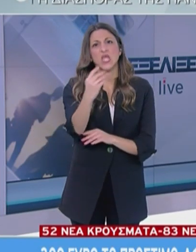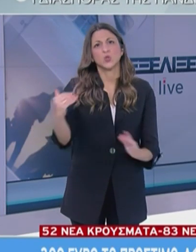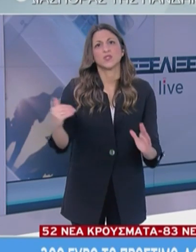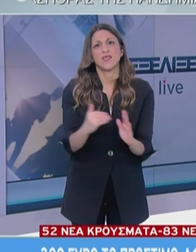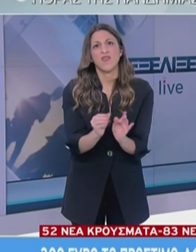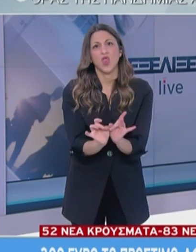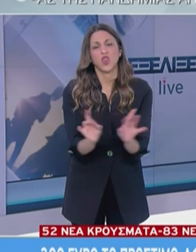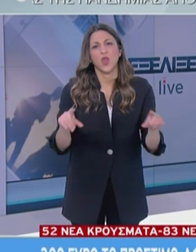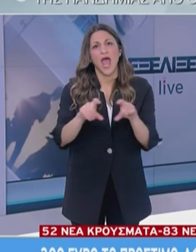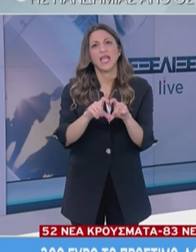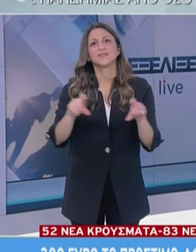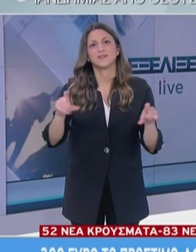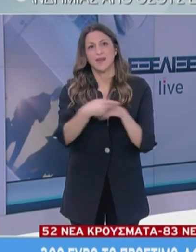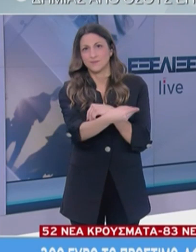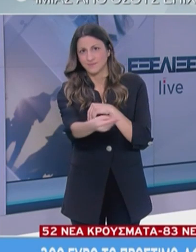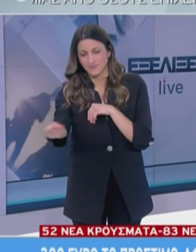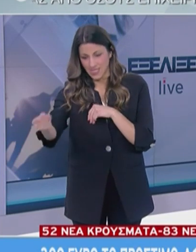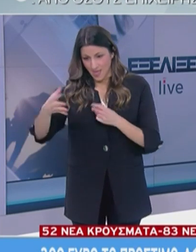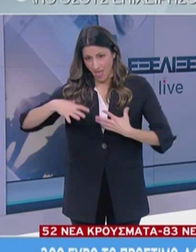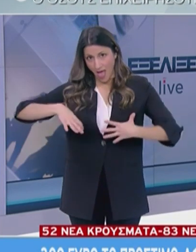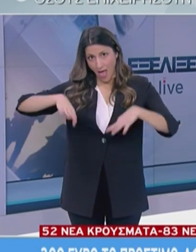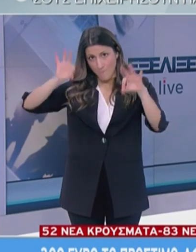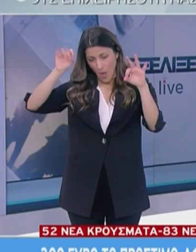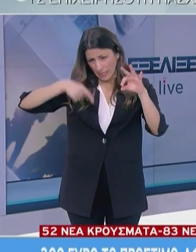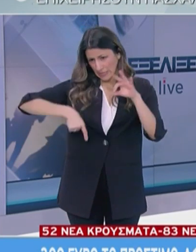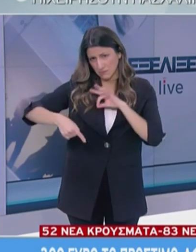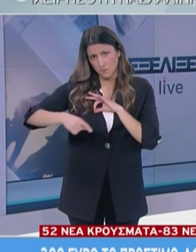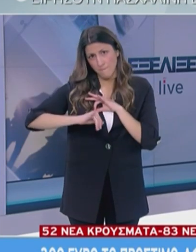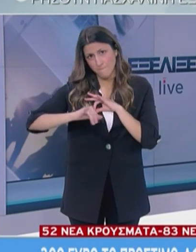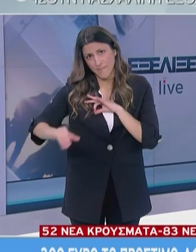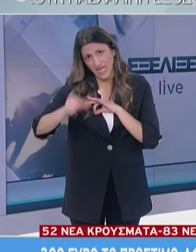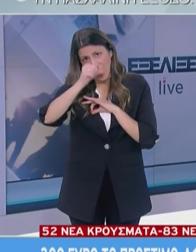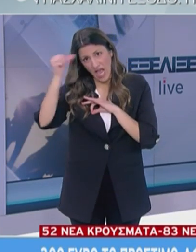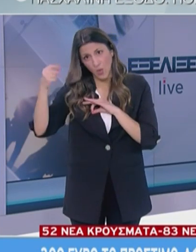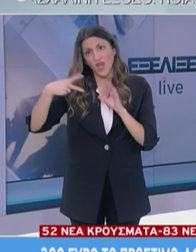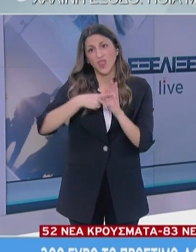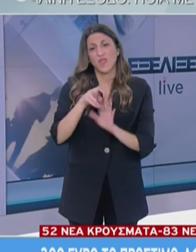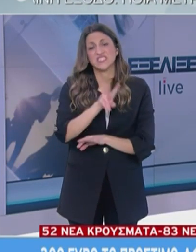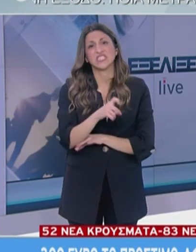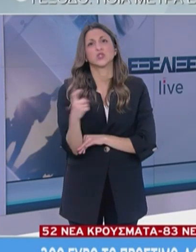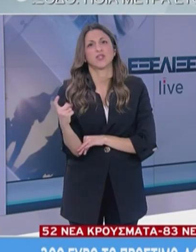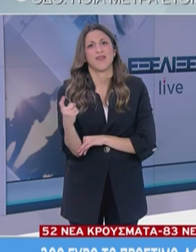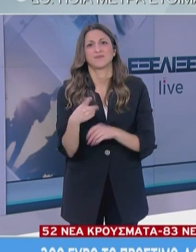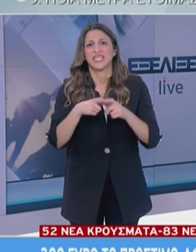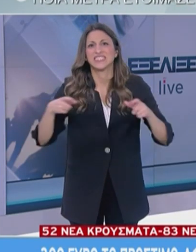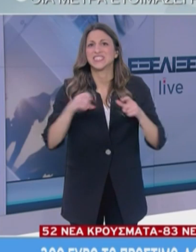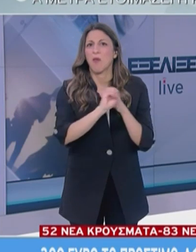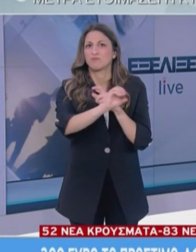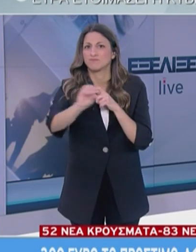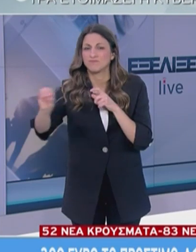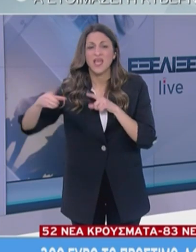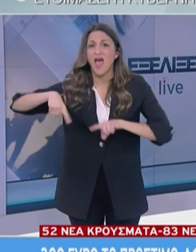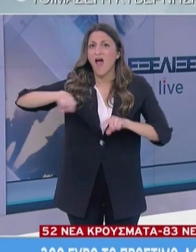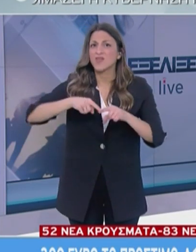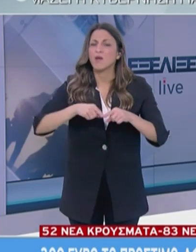δωρεάν εισιτήρια για τις παραστάσεις της από την έναρξη της επαναλειτουργίας της και ως το καλοκαίρι του 2021. Οι λεπτομέρειες για τη διανομή των